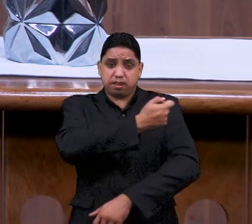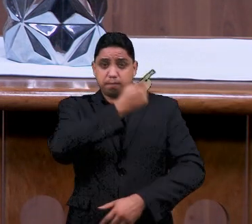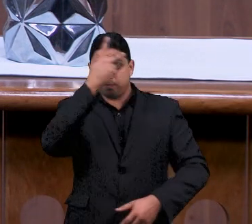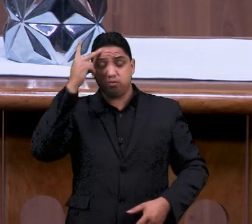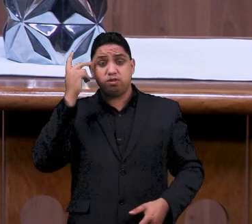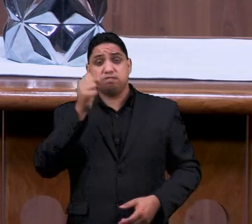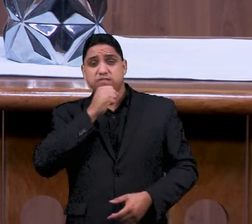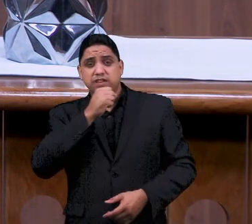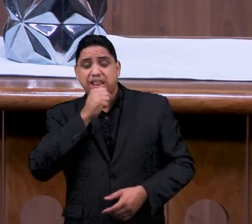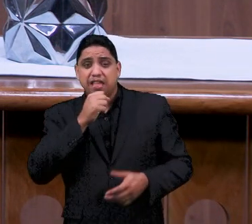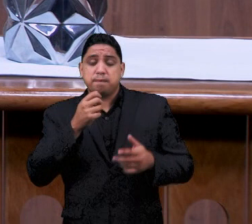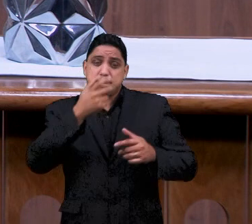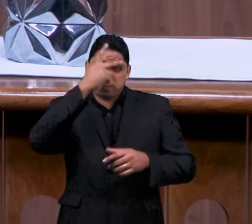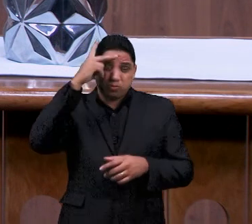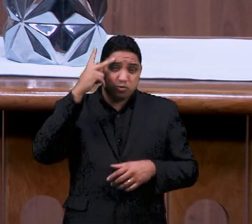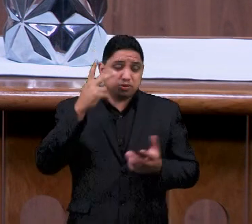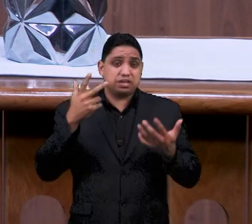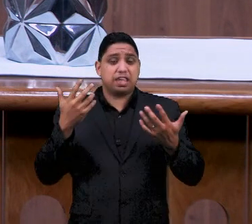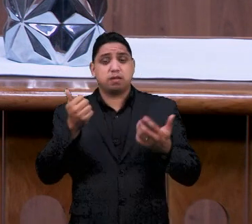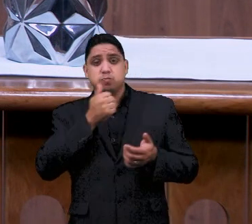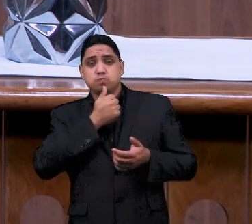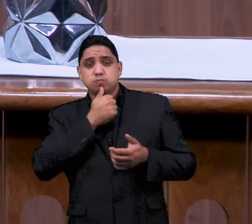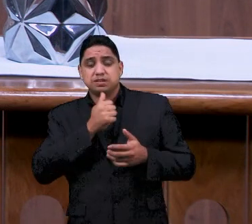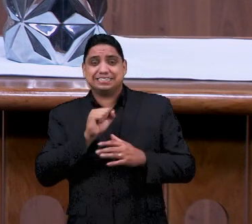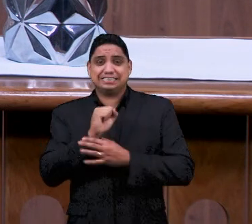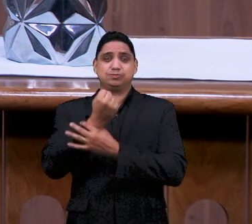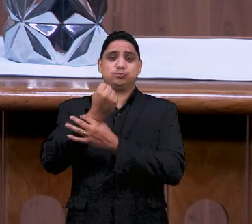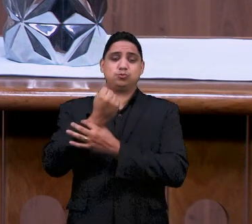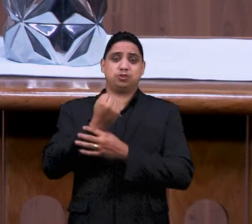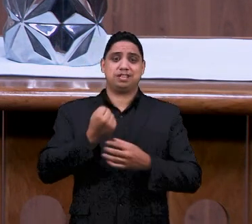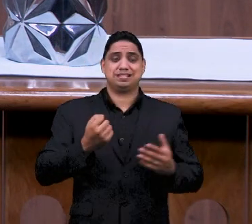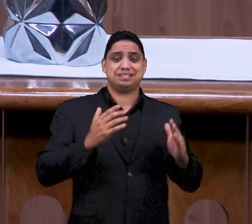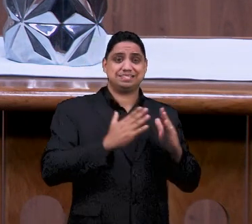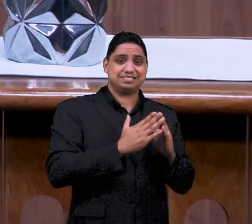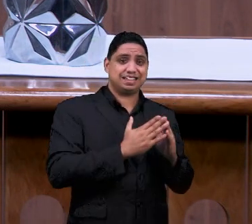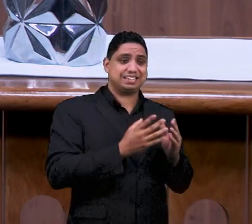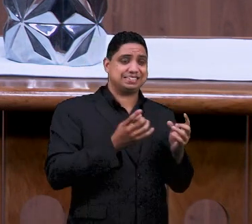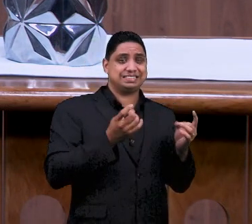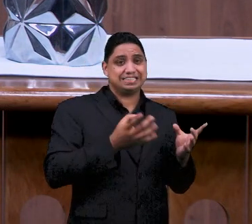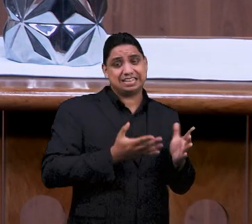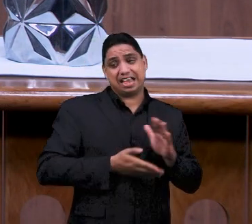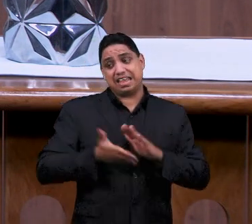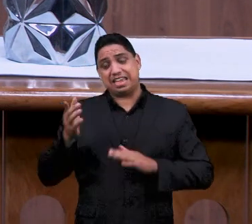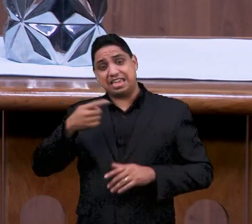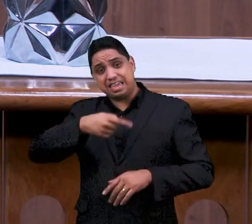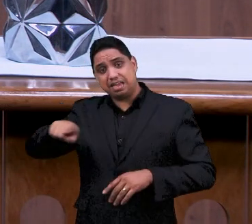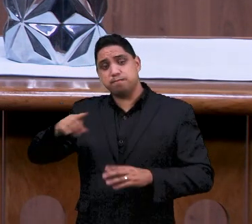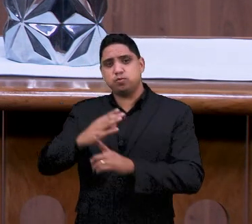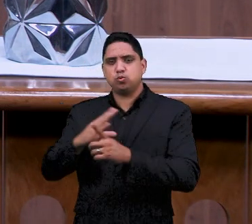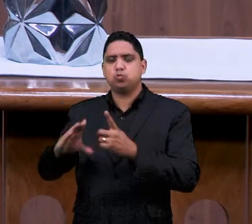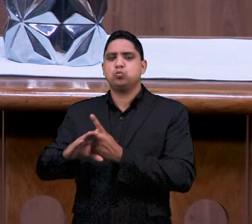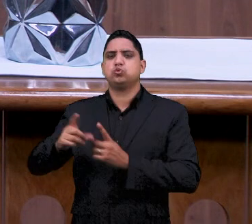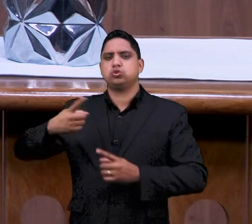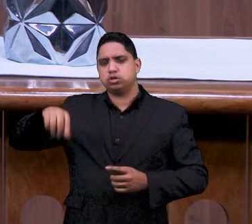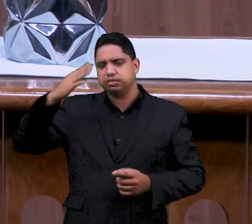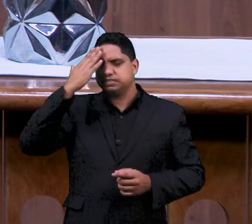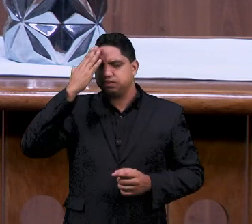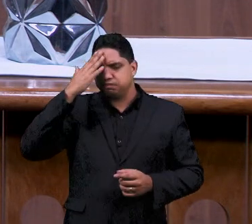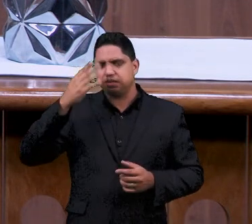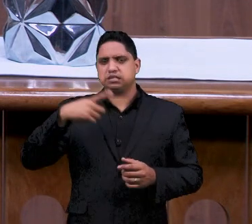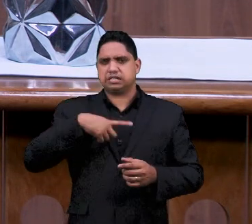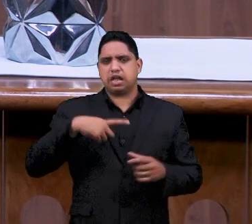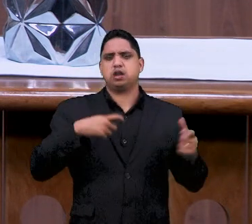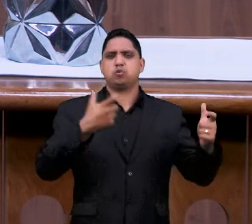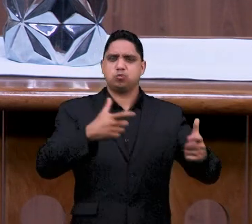vaccinés, les frères qui n'ont pas encore la sûreté de quitter leur maison et aller en culte. Nous savons que cette situation, elle est comme ça,